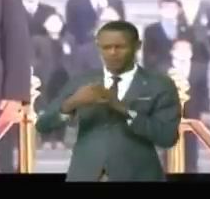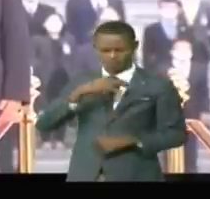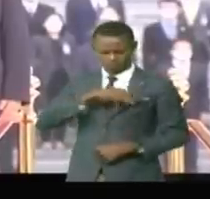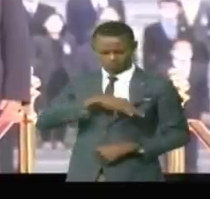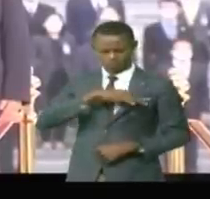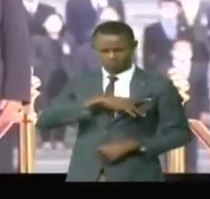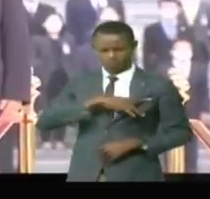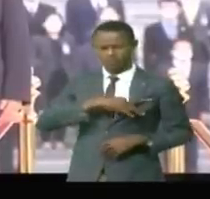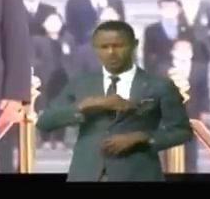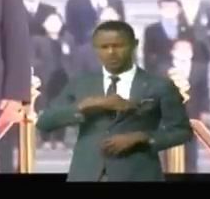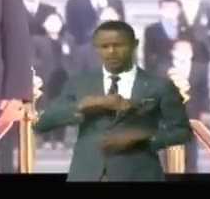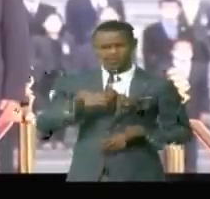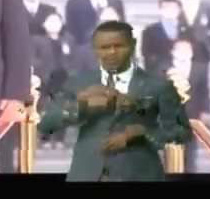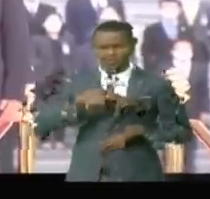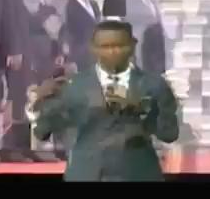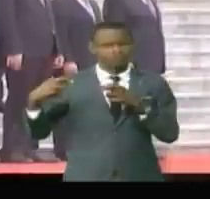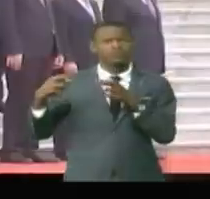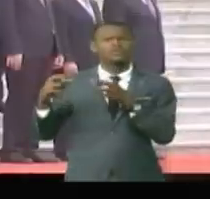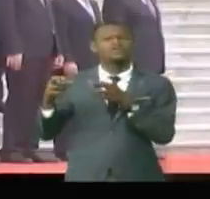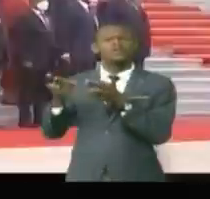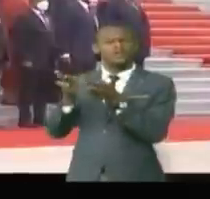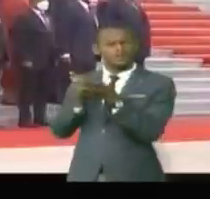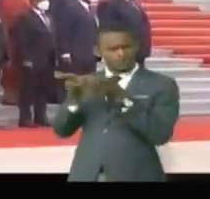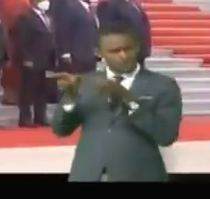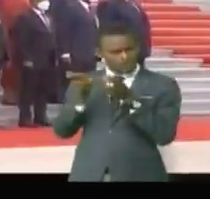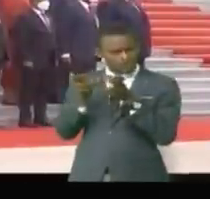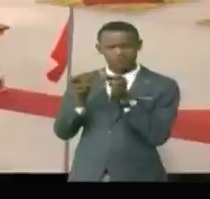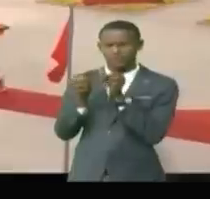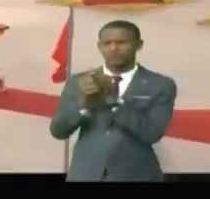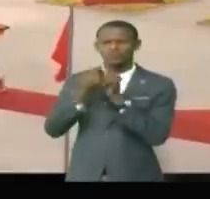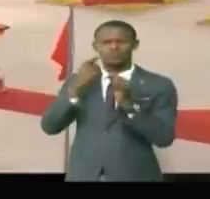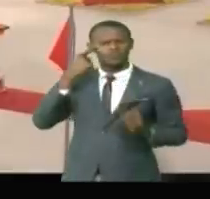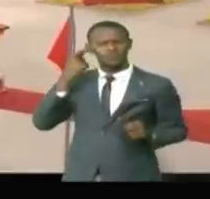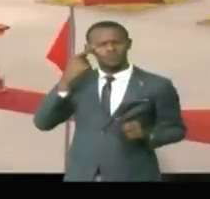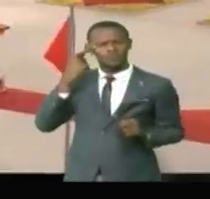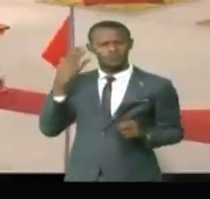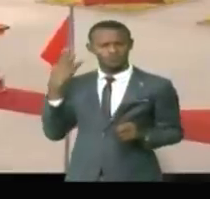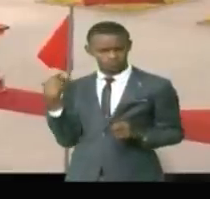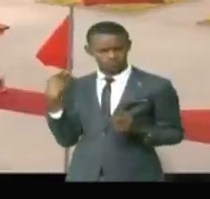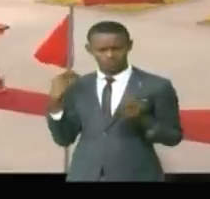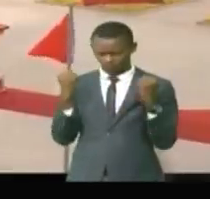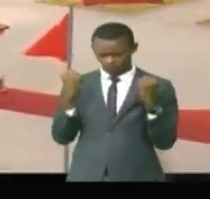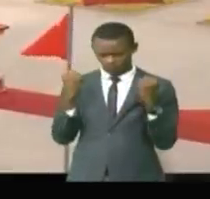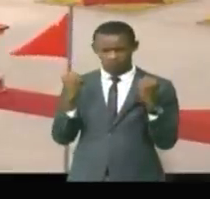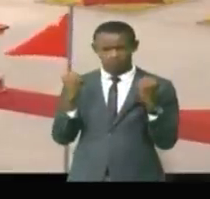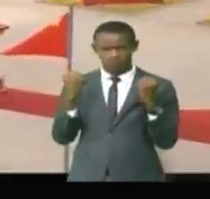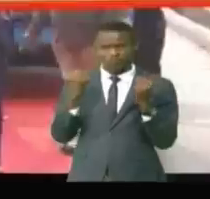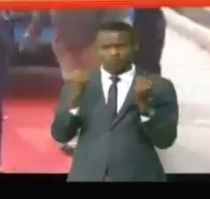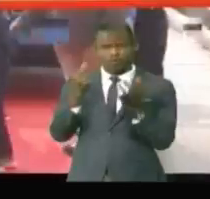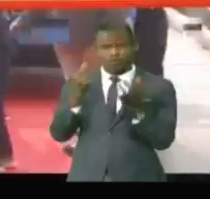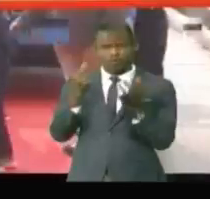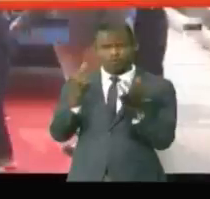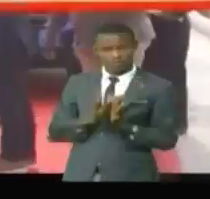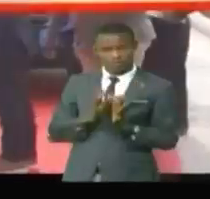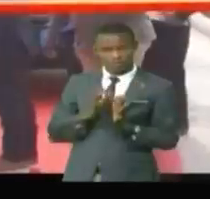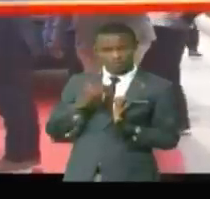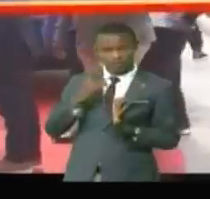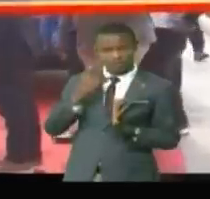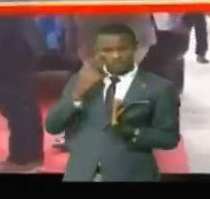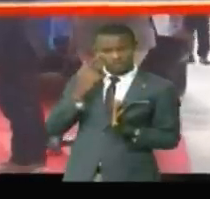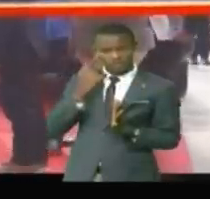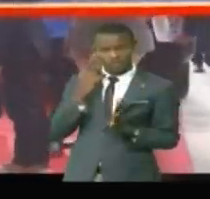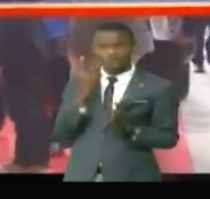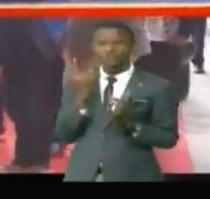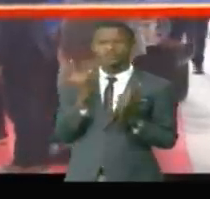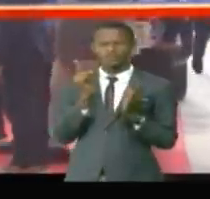relations d'amitié et de coopération sino-congolaise, a renchéri l'ambassadeur de Chine en RDC. Le président de la République